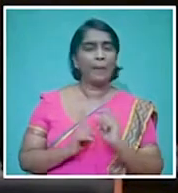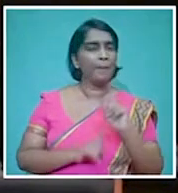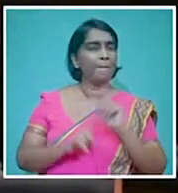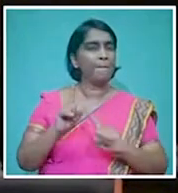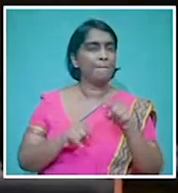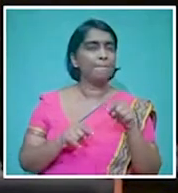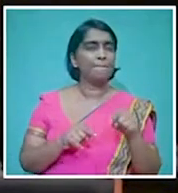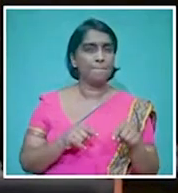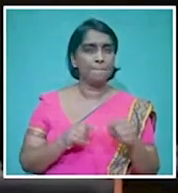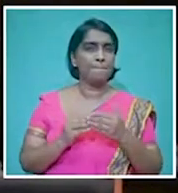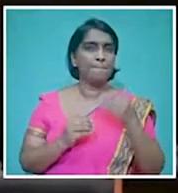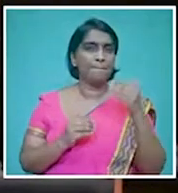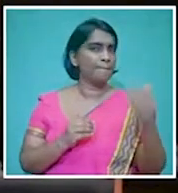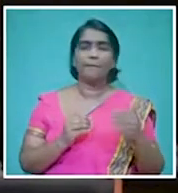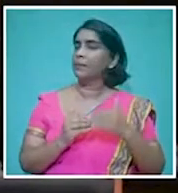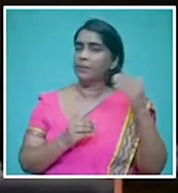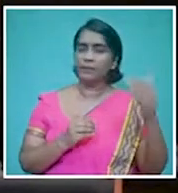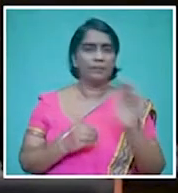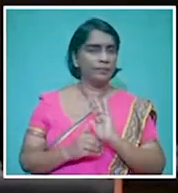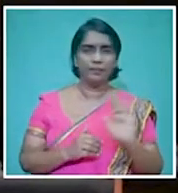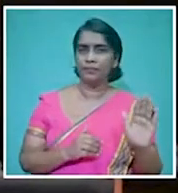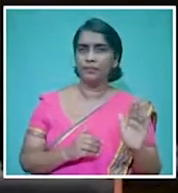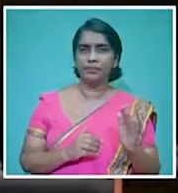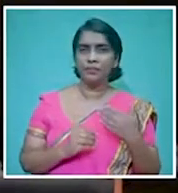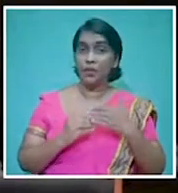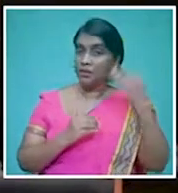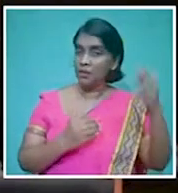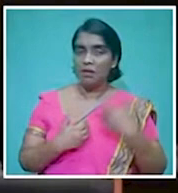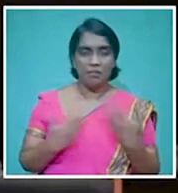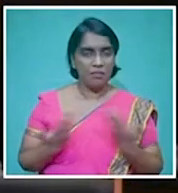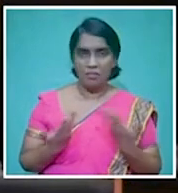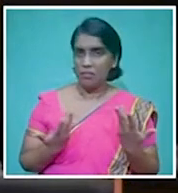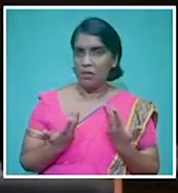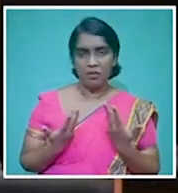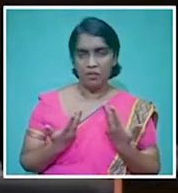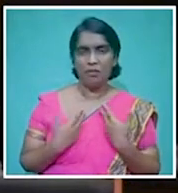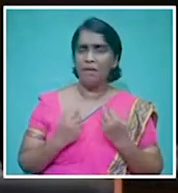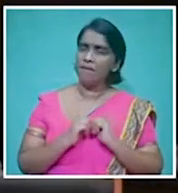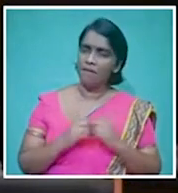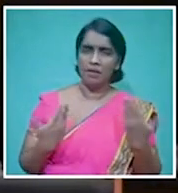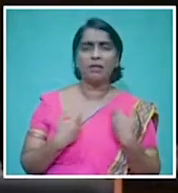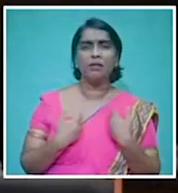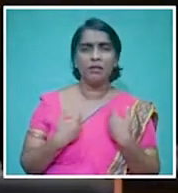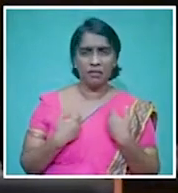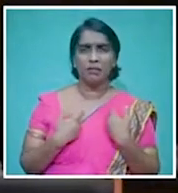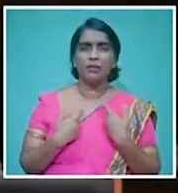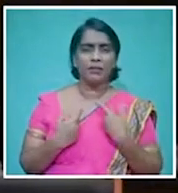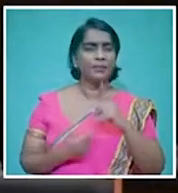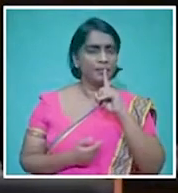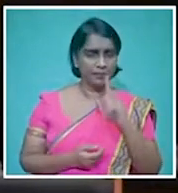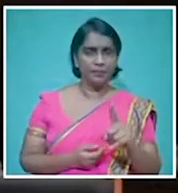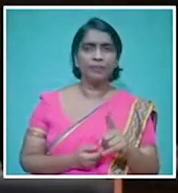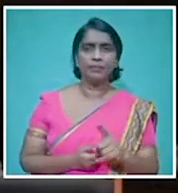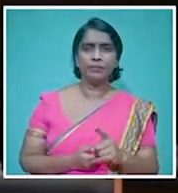පාර්ලිමේන්තු කල් දාන්නේ නැහැ මං කල් දාන්නේ නැහැ මට කල් දාන්න බෑ මට කල් දාන්න උවමනාවකුත් නැහැ මං කියන්නේ